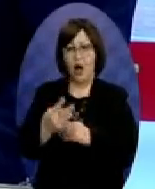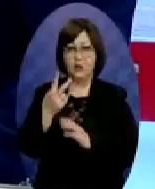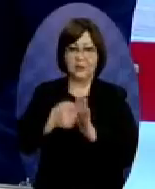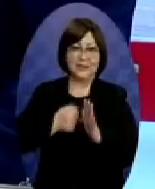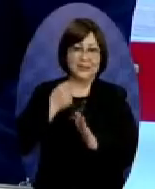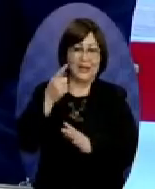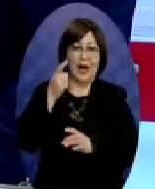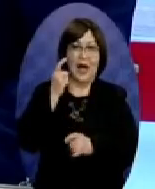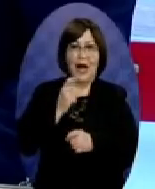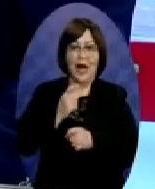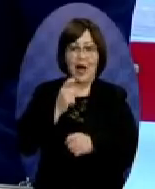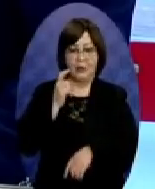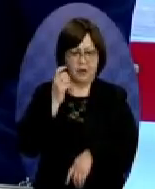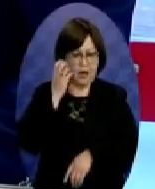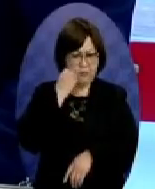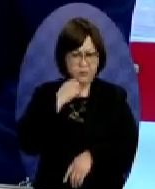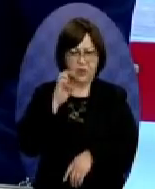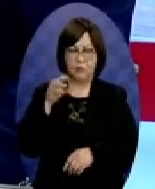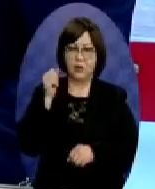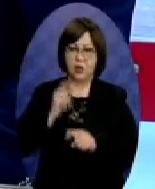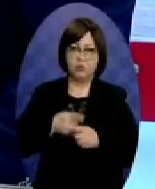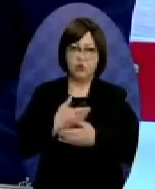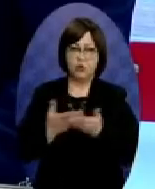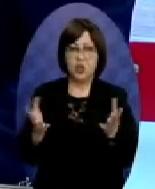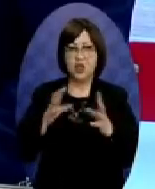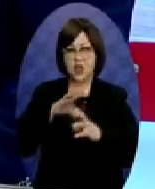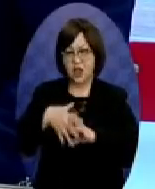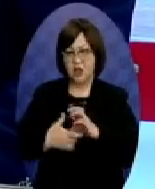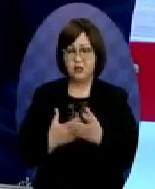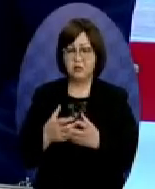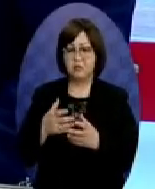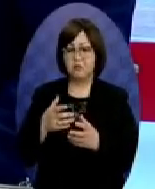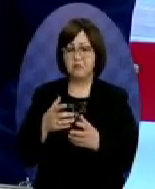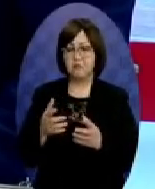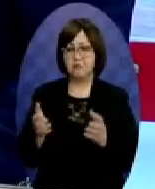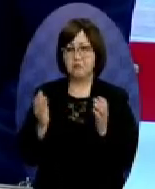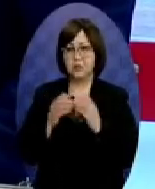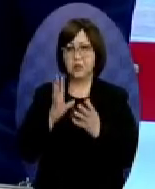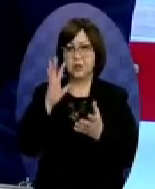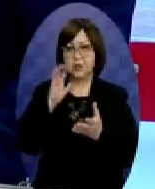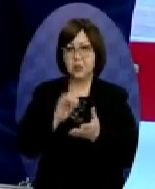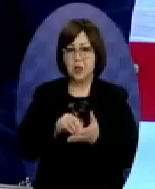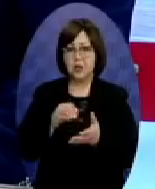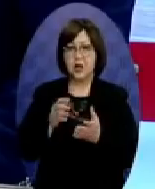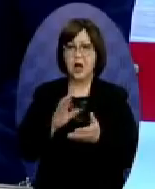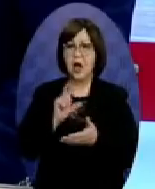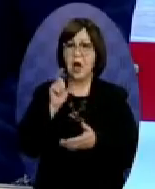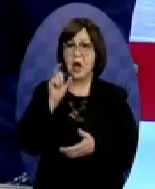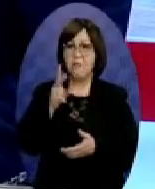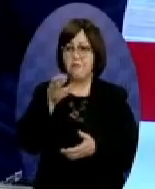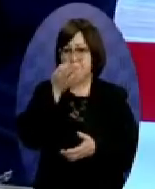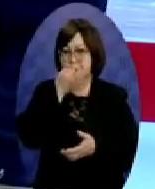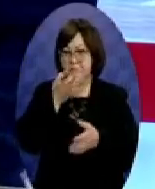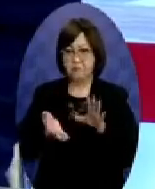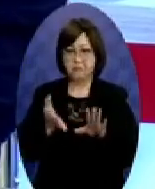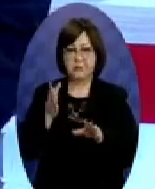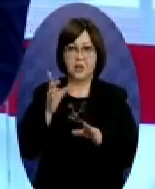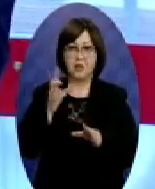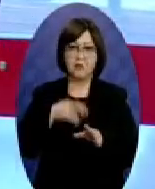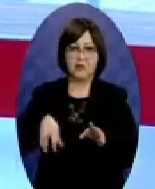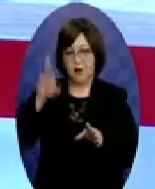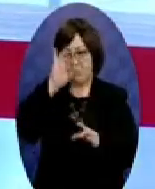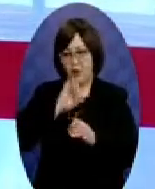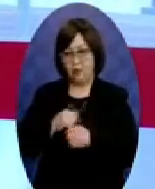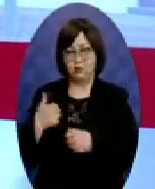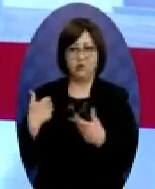мэндийн байгууллагаас вирусын эсэргүүцлэгтэй осол тами виримиг эрүүл мэндийн яамд гардуулан өглөө. За эдгээр болон бусад мэдээс сурвалжлыг